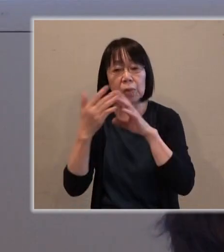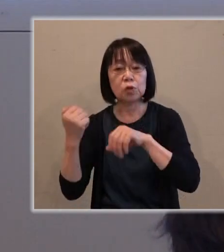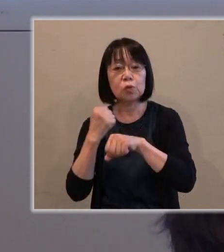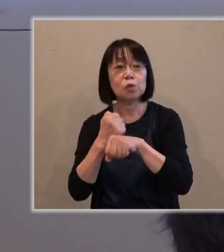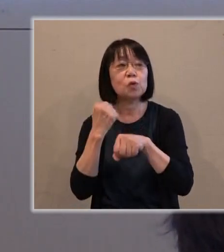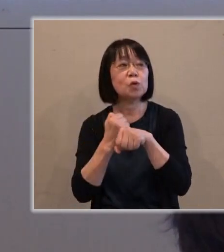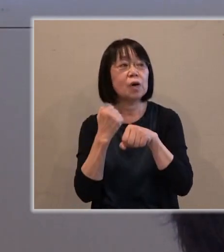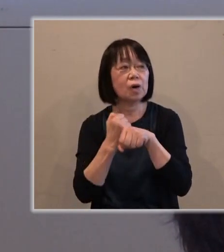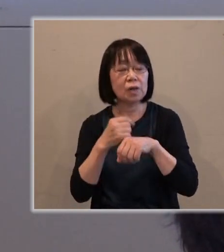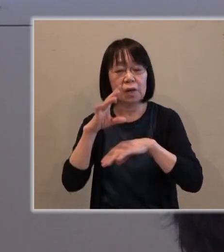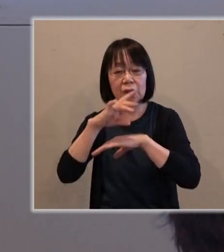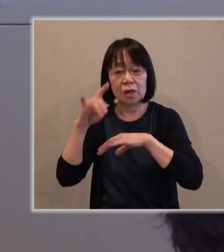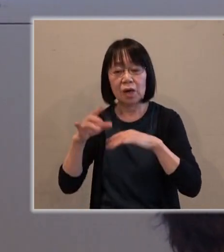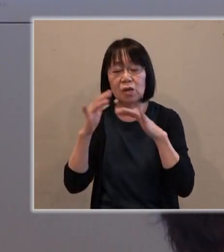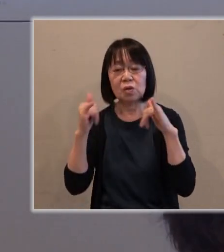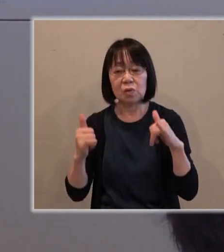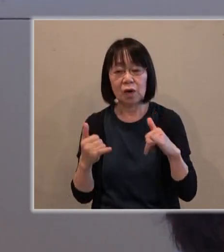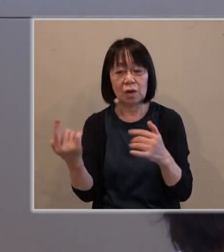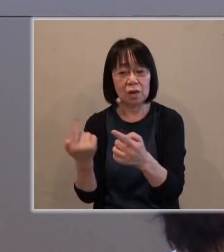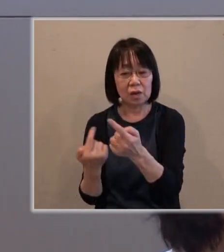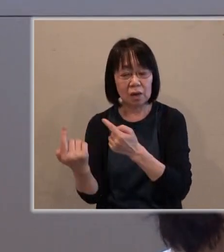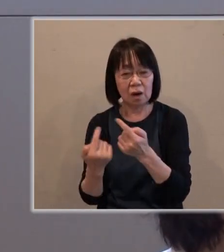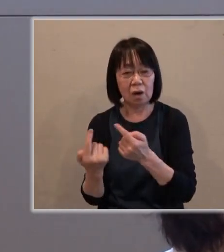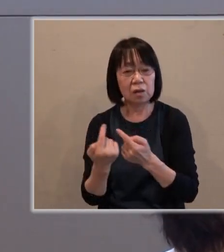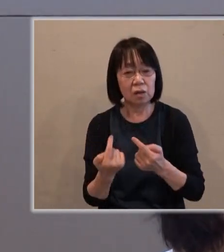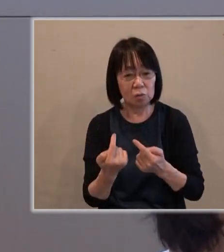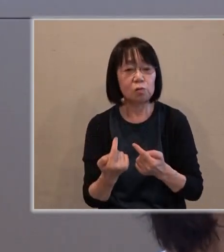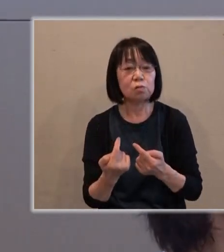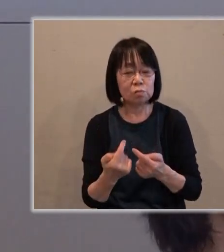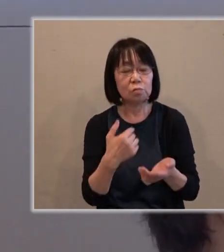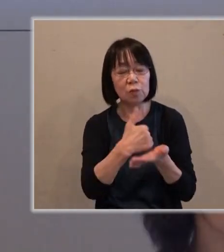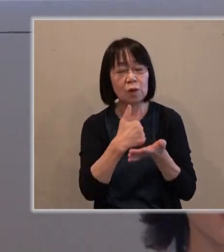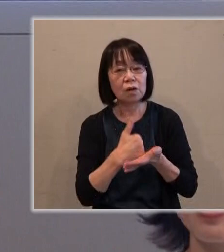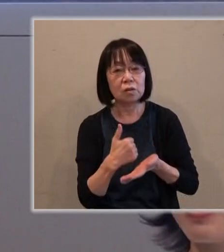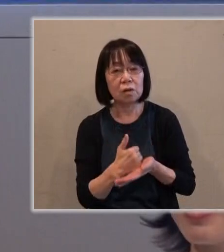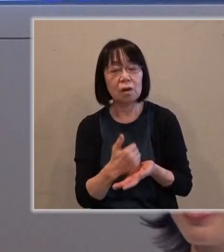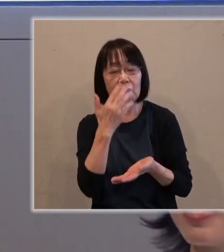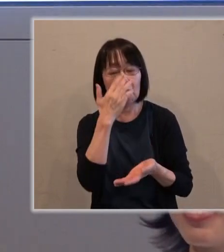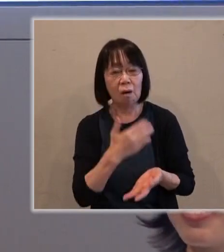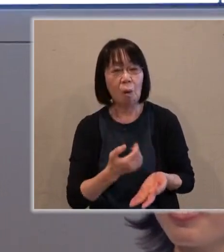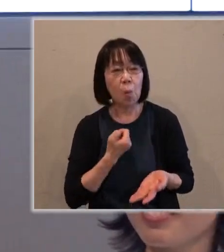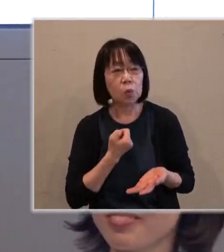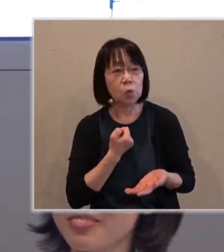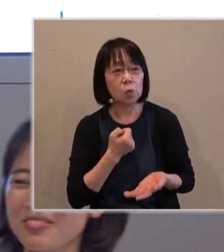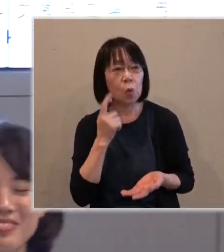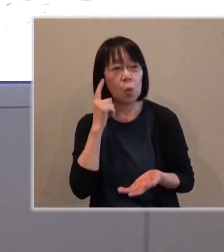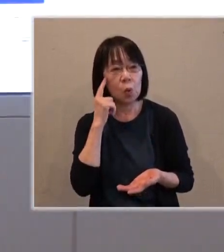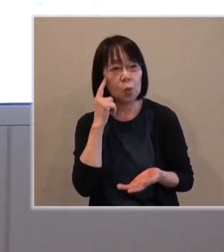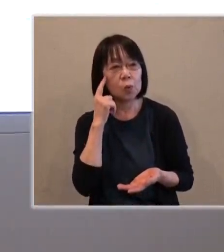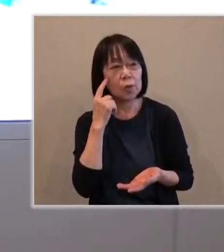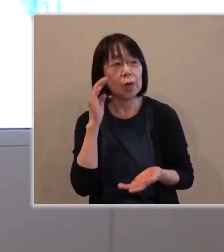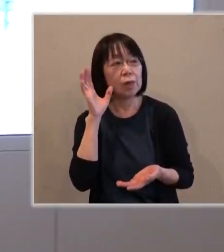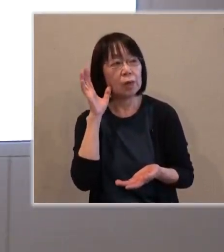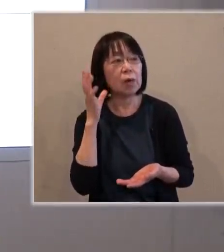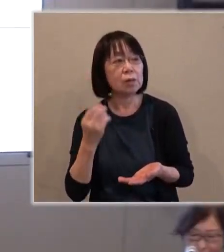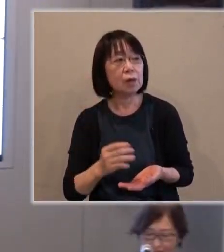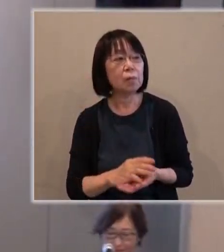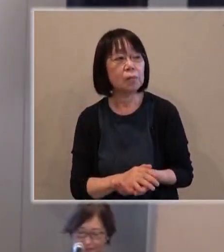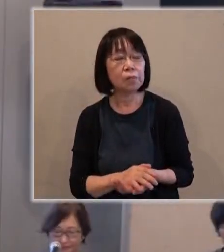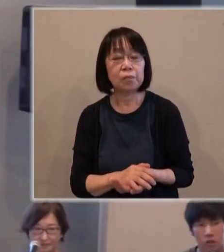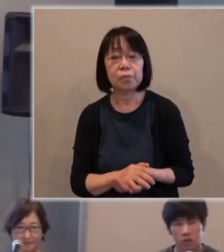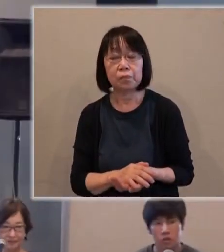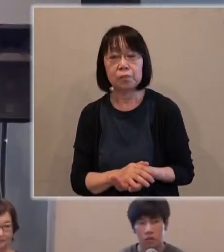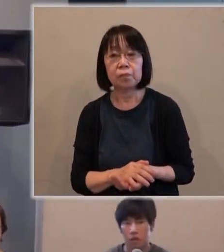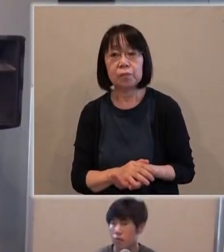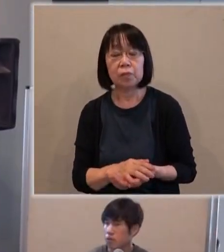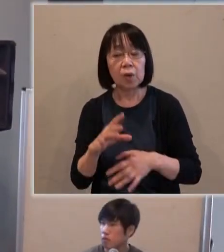者として入っていくっていうところがちょっと出てくると面白いなってことを今話聞きながら思いましたけど、ちなみにその企画側に回るみたいな体験とは結構あったりしますか？ あ、それ